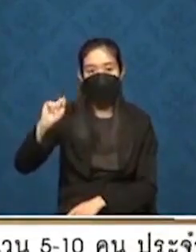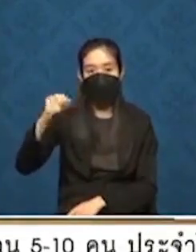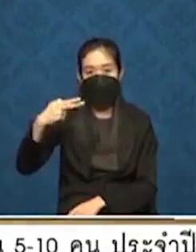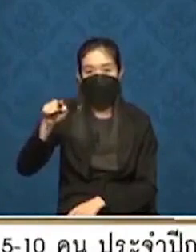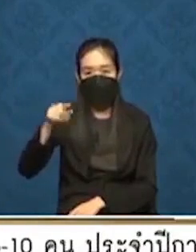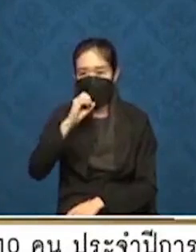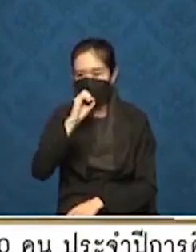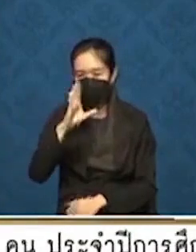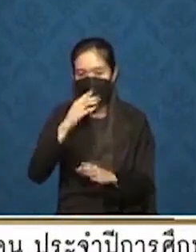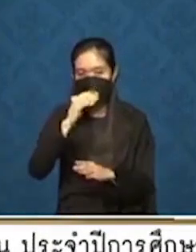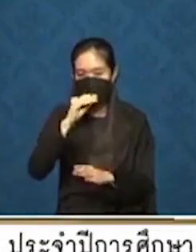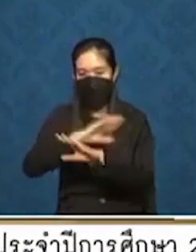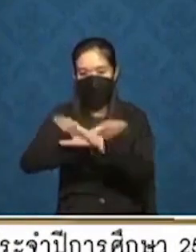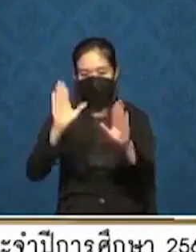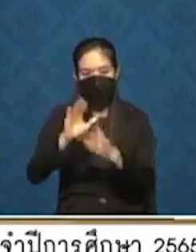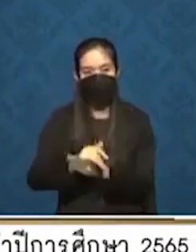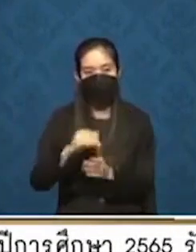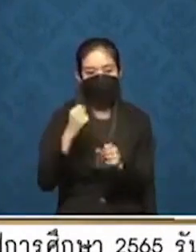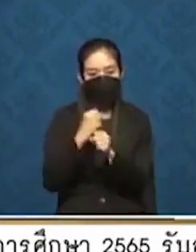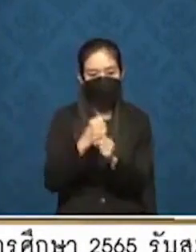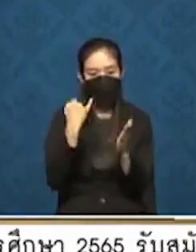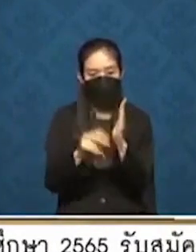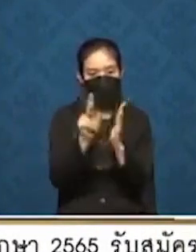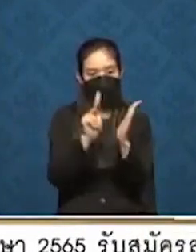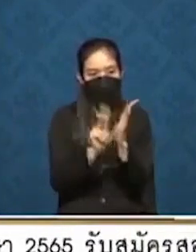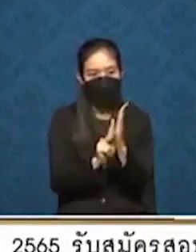นี้ ผิดรัษณูน ผิดทางอาญาด้วย